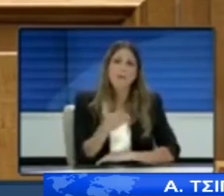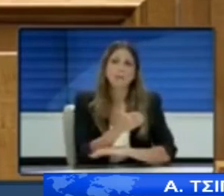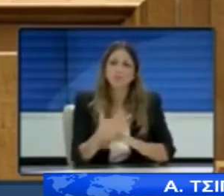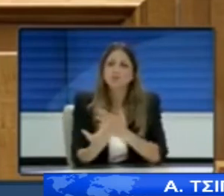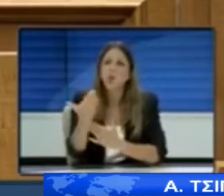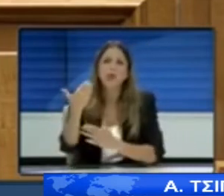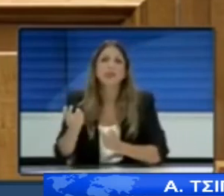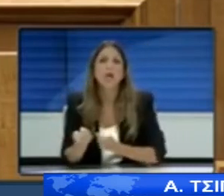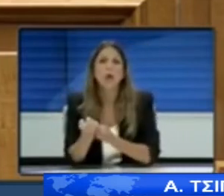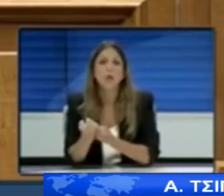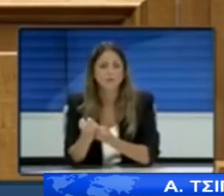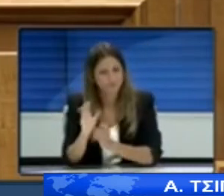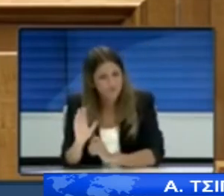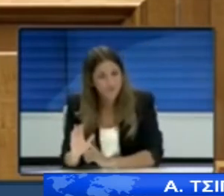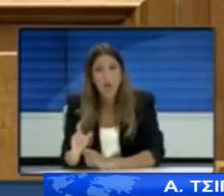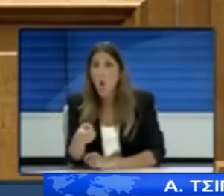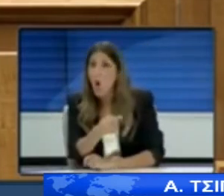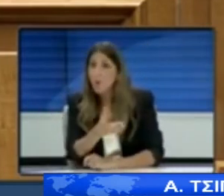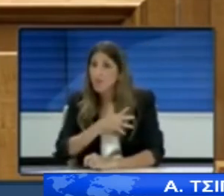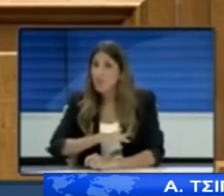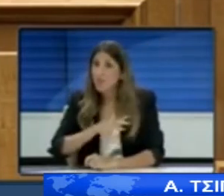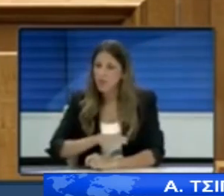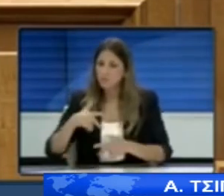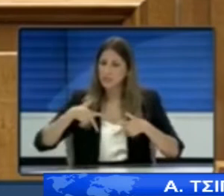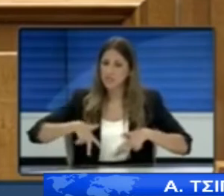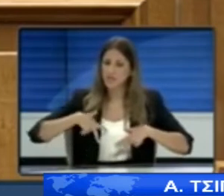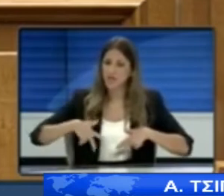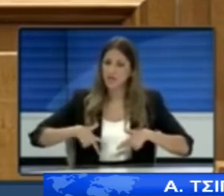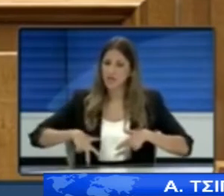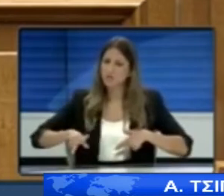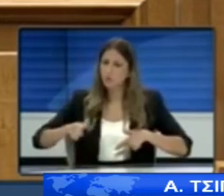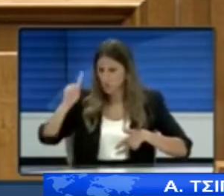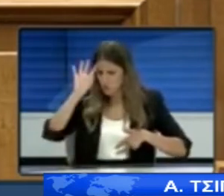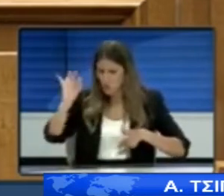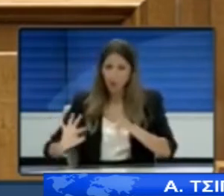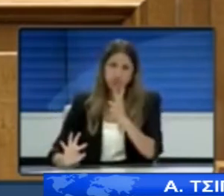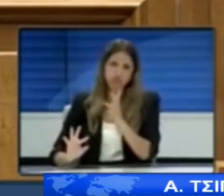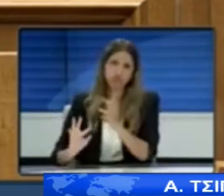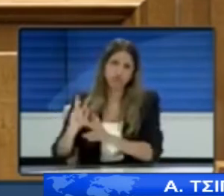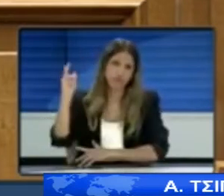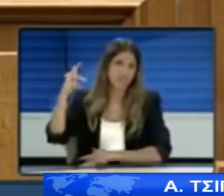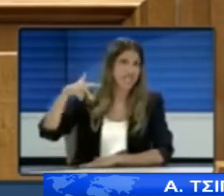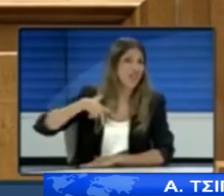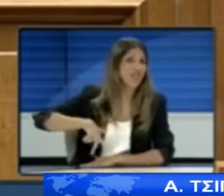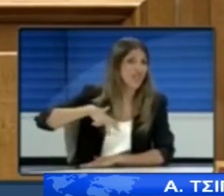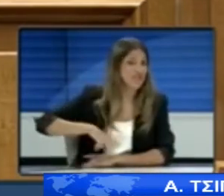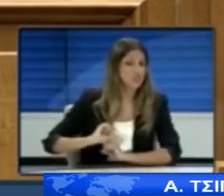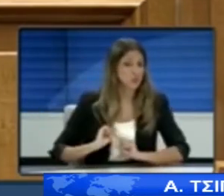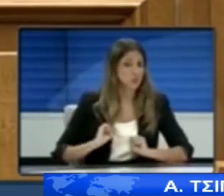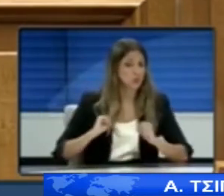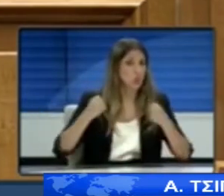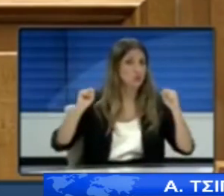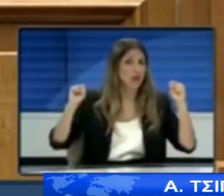όχι απλώς μία προοδευτική, αλλά προσέξτε, μία σοσιαλδημοκρατική κυβέρνηση, και μάλιστα από την πρώτη